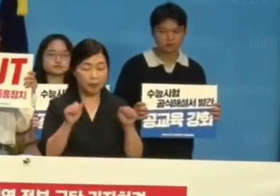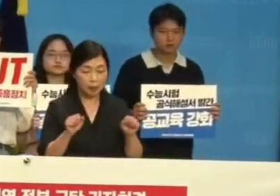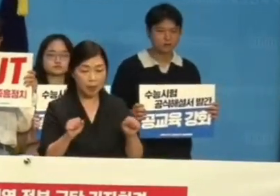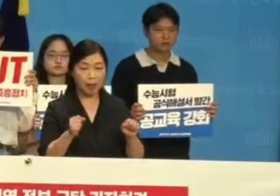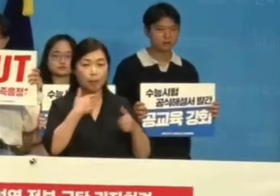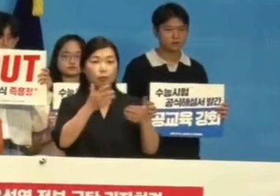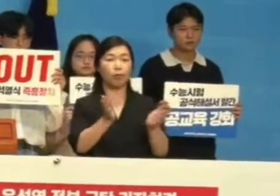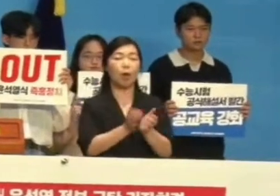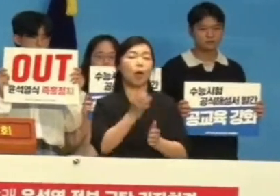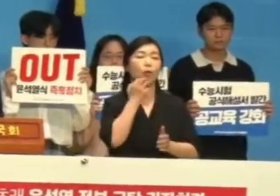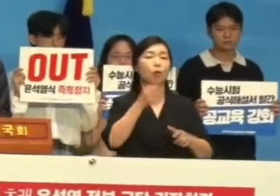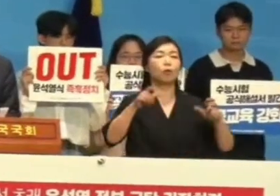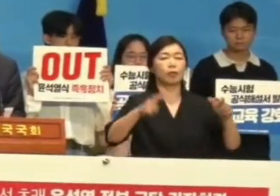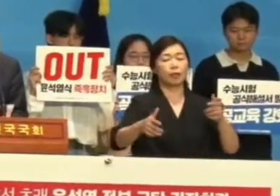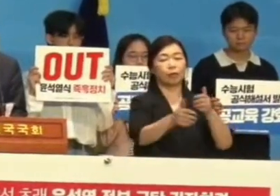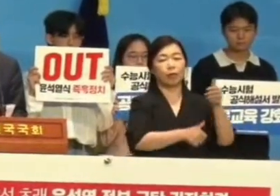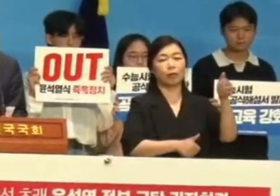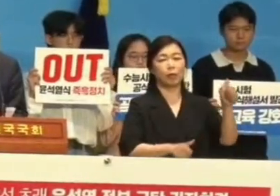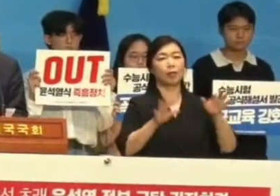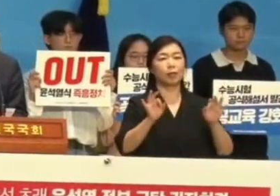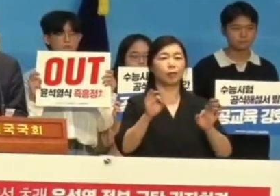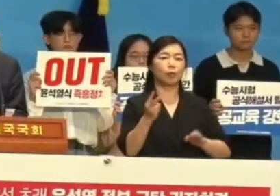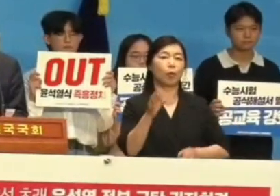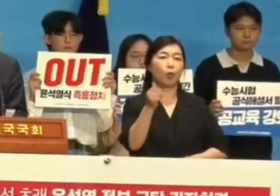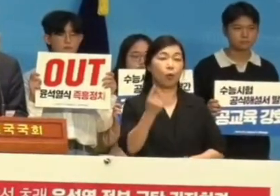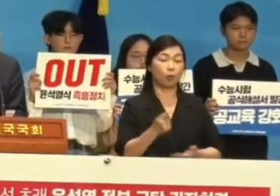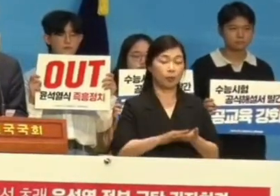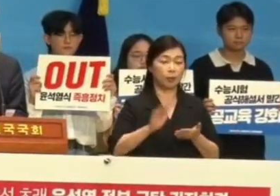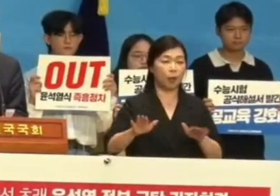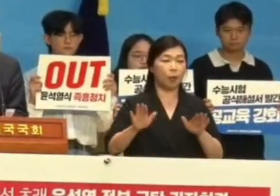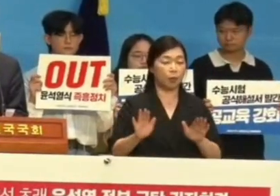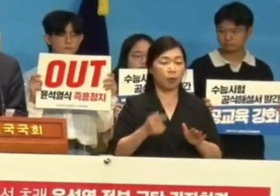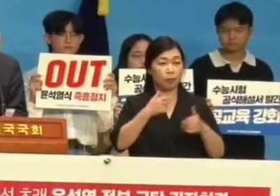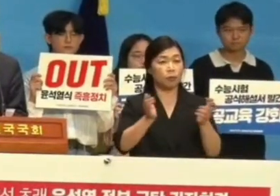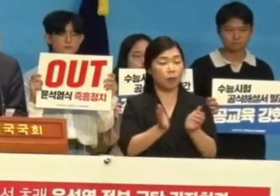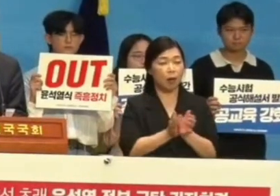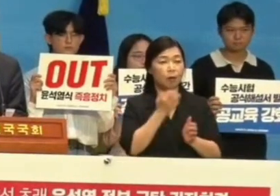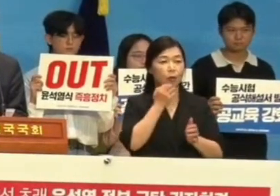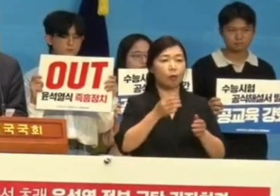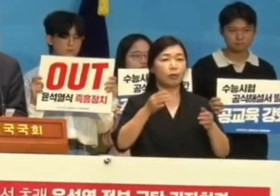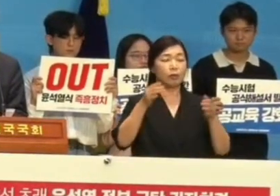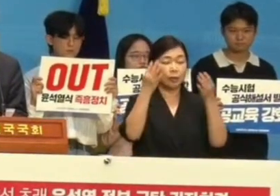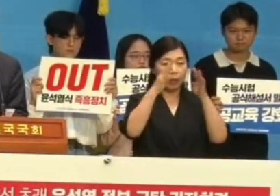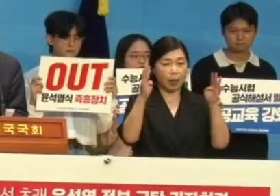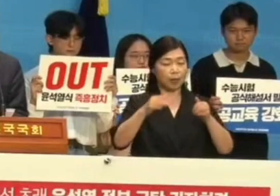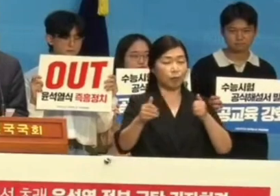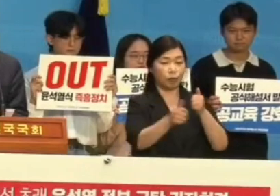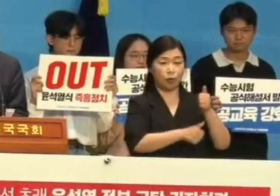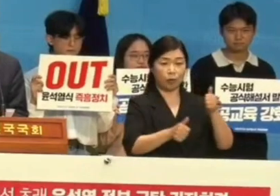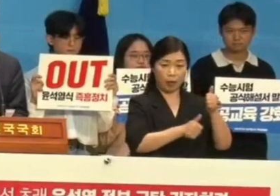안녕하십니까. 더불어민주당 서울시당 위원장 김용호입니다. 오늘은 더불어민주당 서울시당 대학생위원회